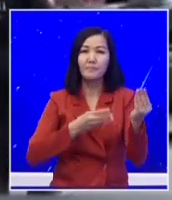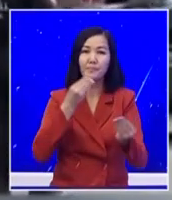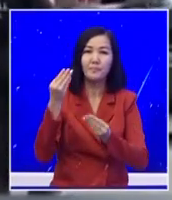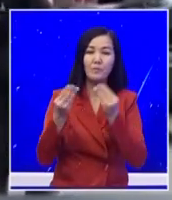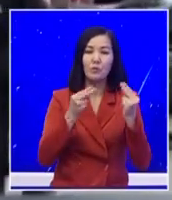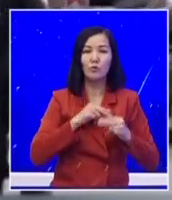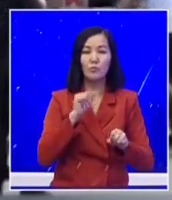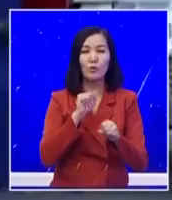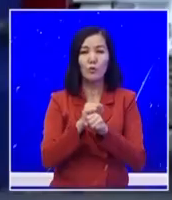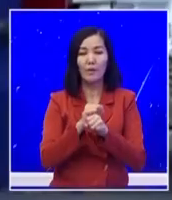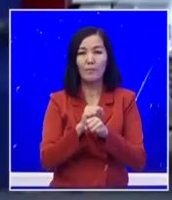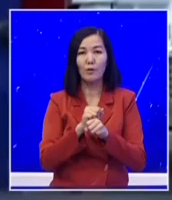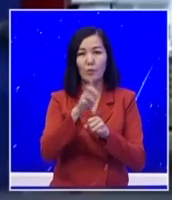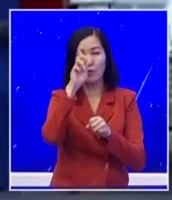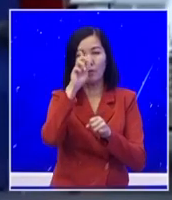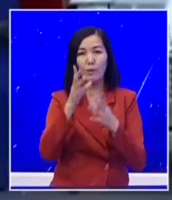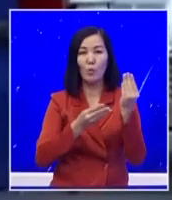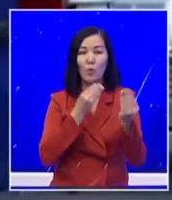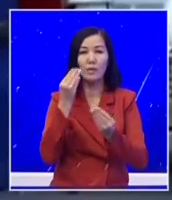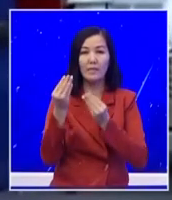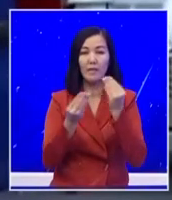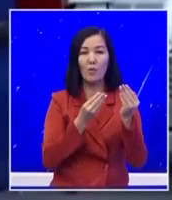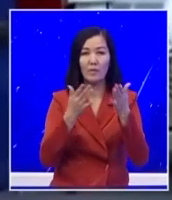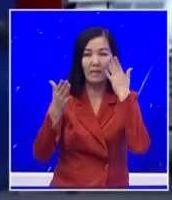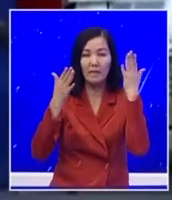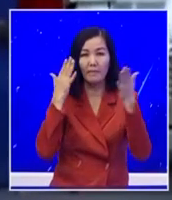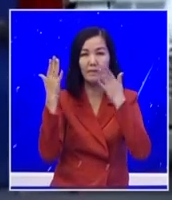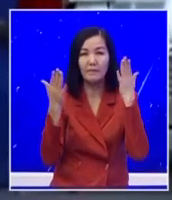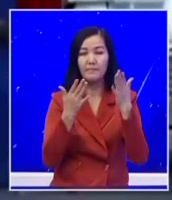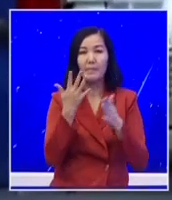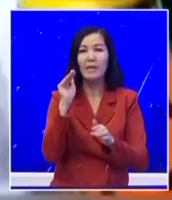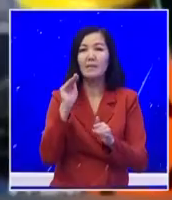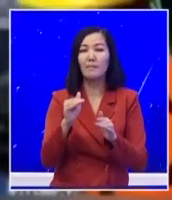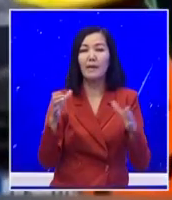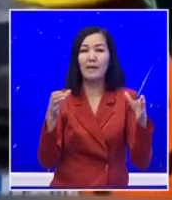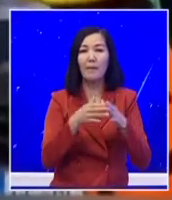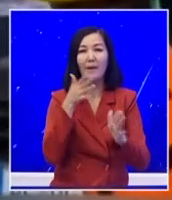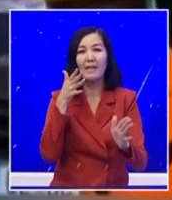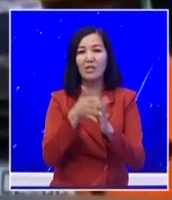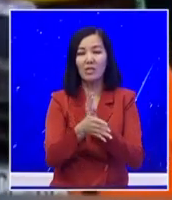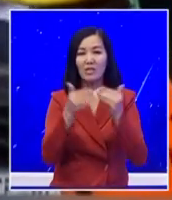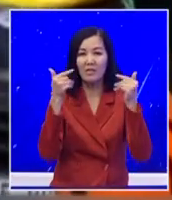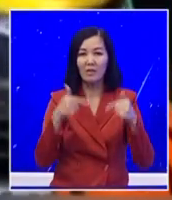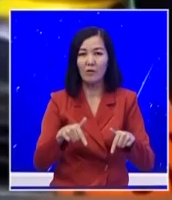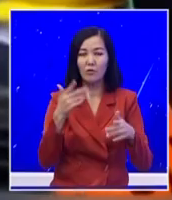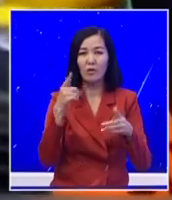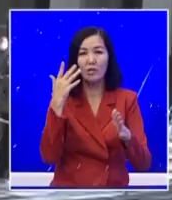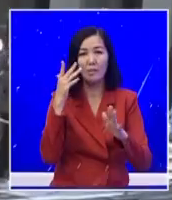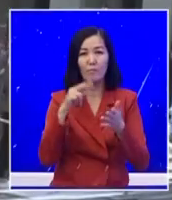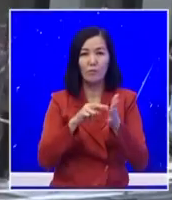жұмысы тоқтап тұр. Үкімет ойын сауық саласымен айналысатын 5000-нан астам компания шығынға ұшырайды деп болжап отыр.